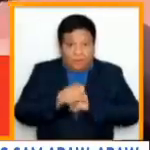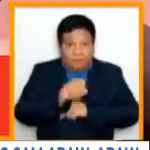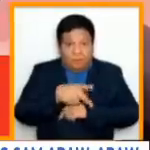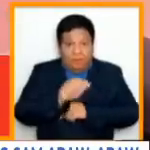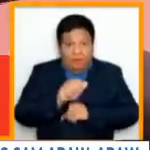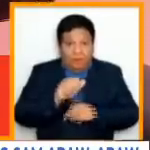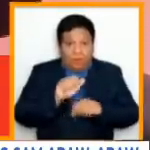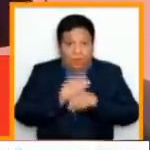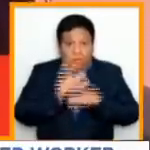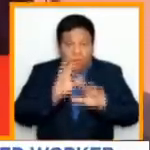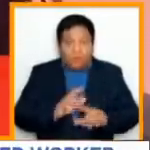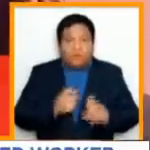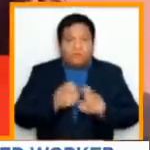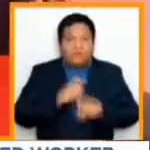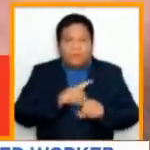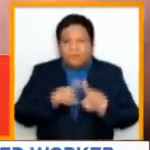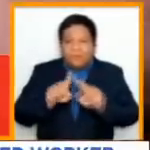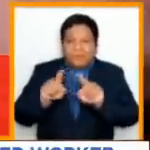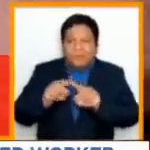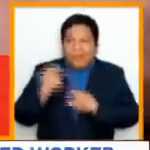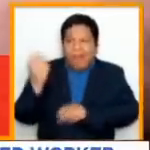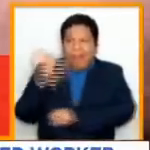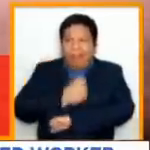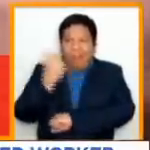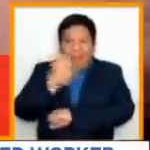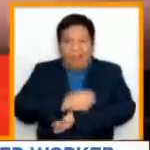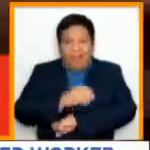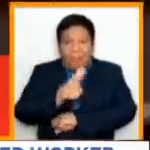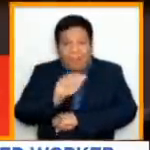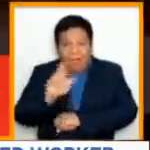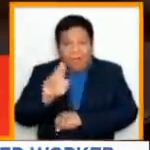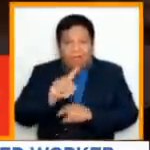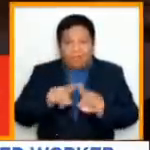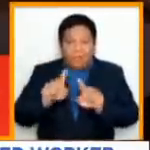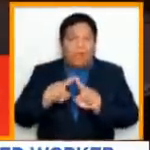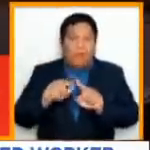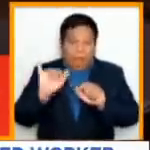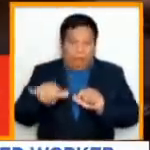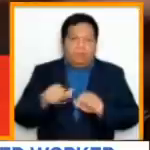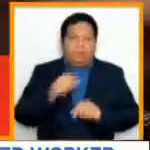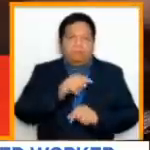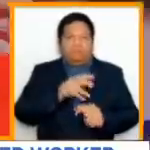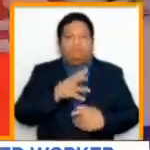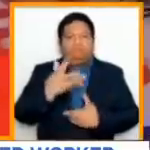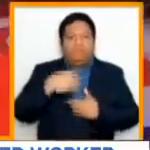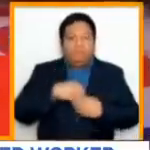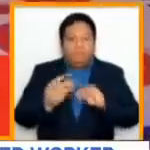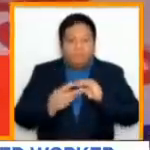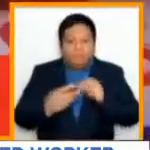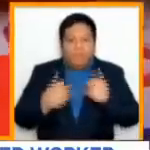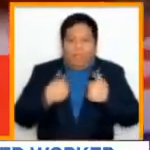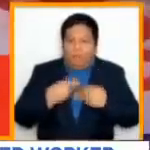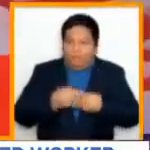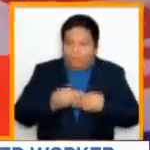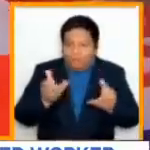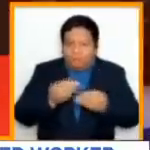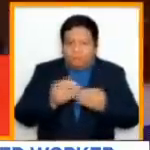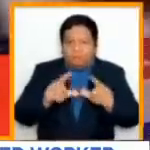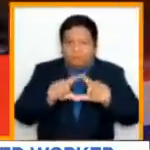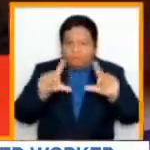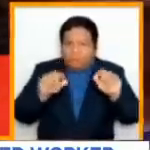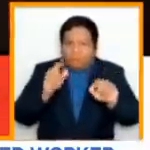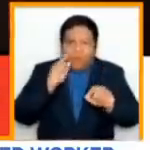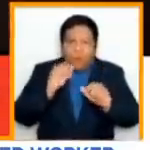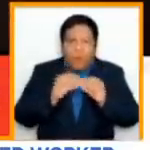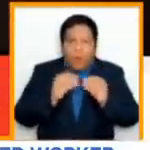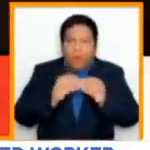na nagsara dahil sa pandemya. Nakakuha pa ang NBI ng mga flyers sa spa na ongoing ang kanilang recruitment para sa mga bagong